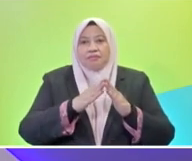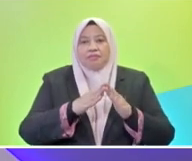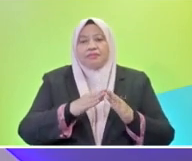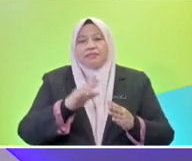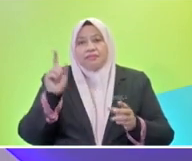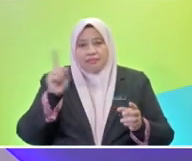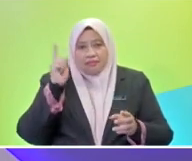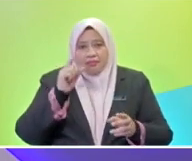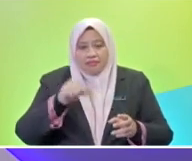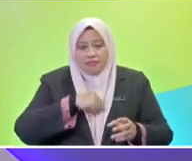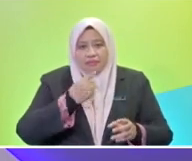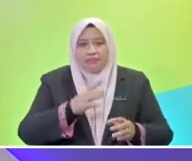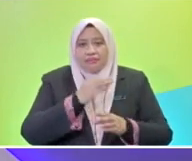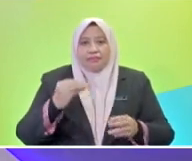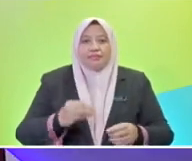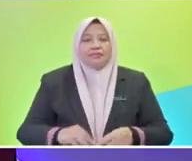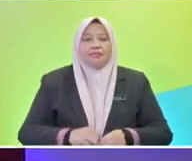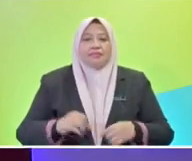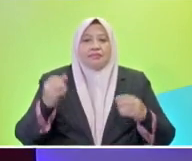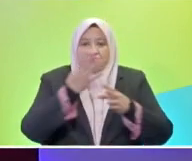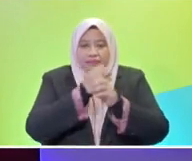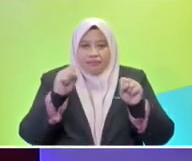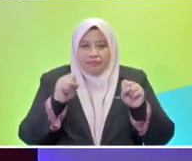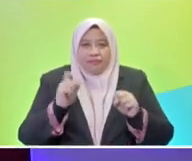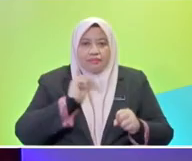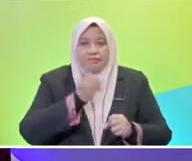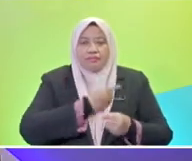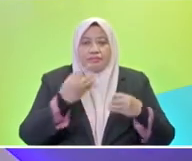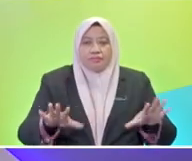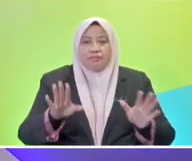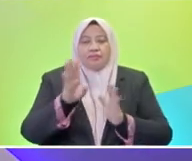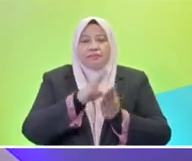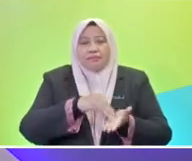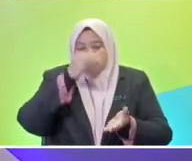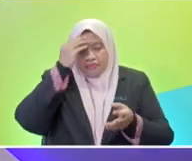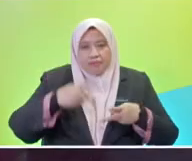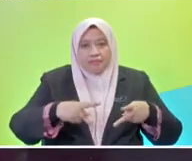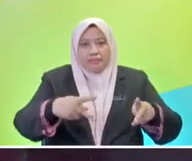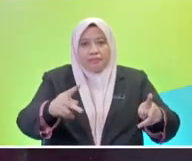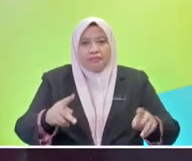dan bersedia. Okey, Akmal, kita telah pun belajar tadi tentang proses